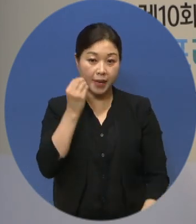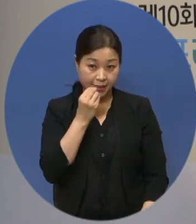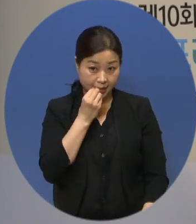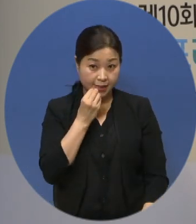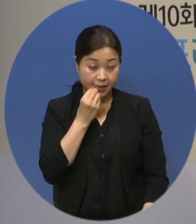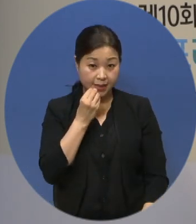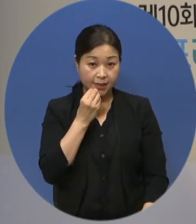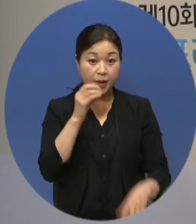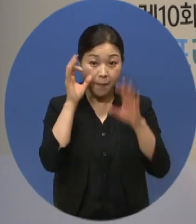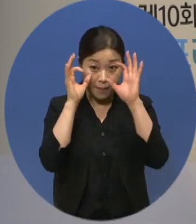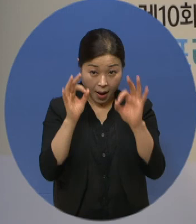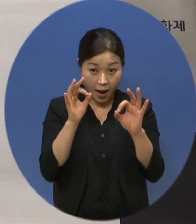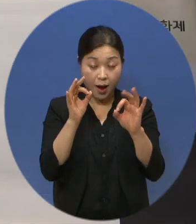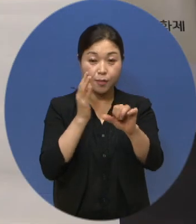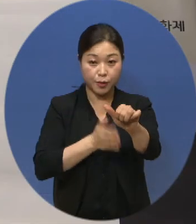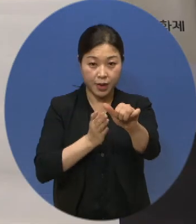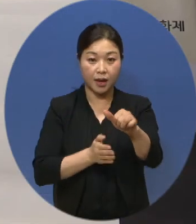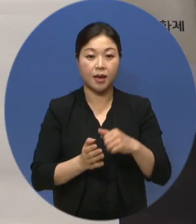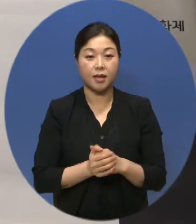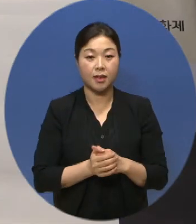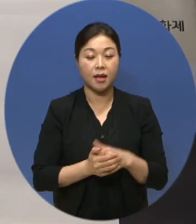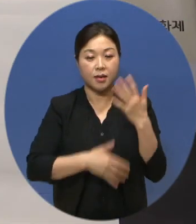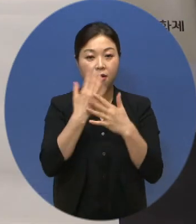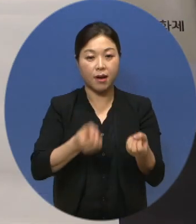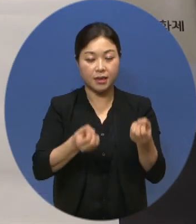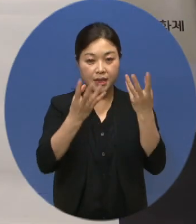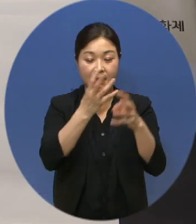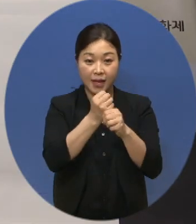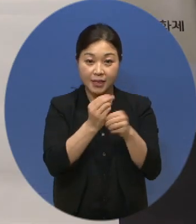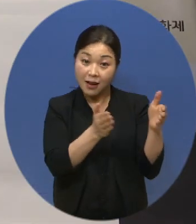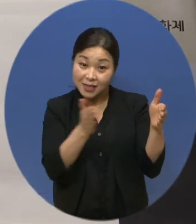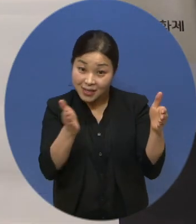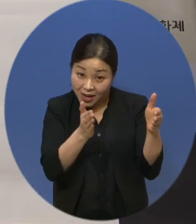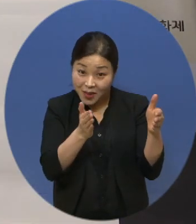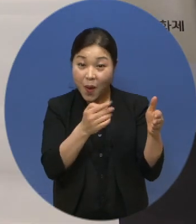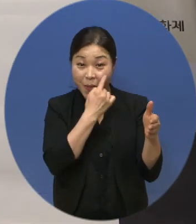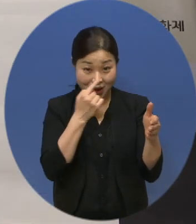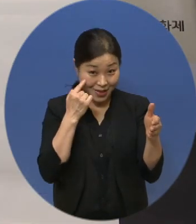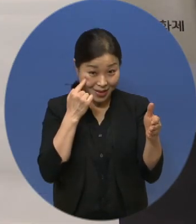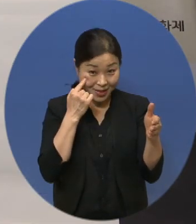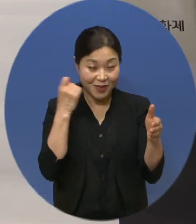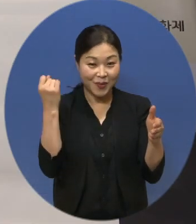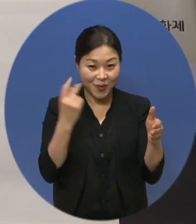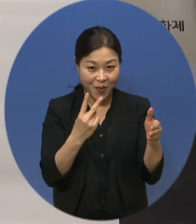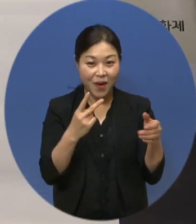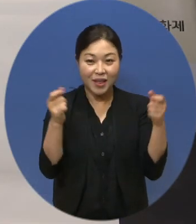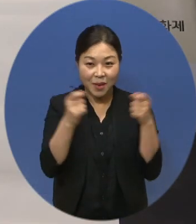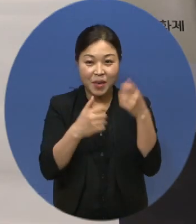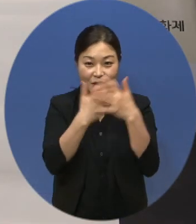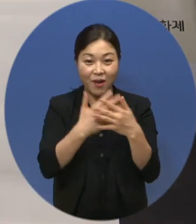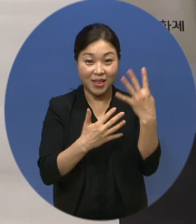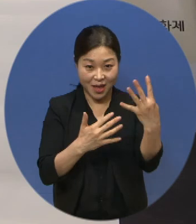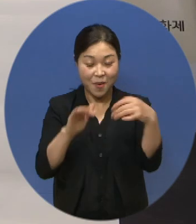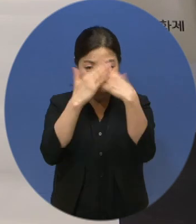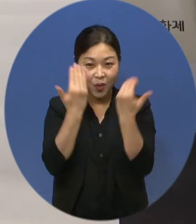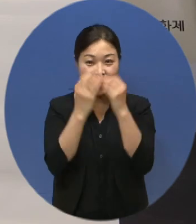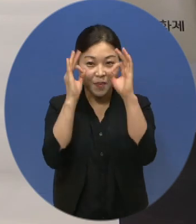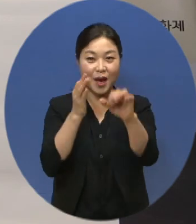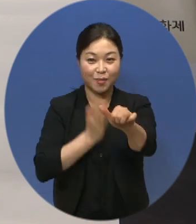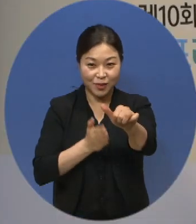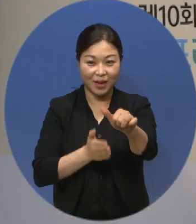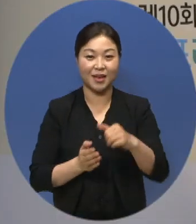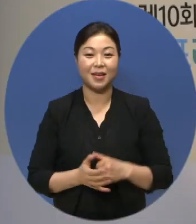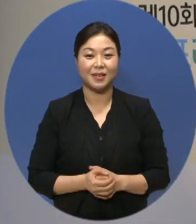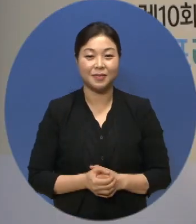통해서 만나실 수 있으니까 영화제 일정 꼭 챙기시고 이 네 편의 단편 영화 모두 즐겨주셨으면